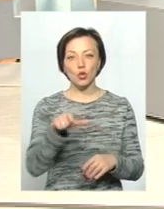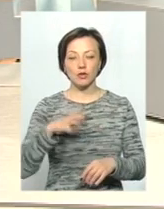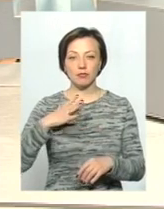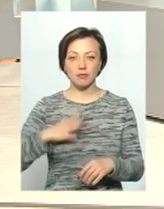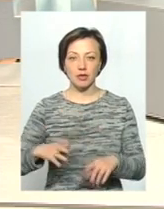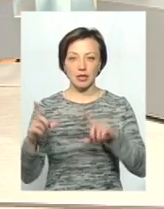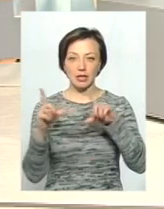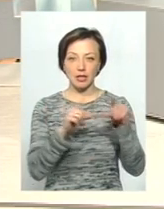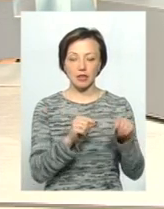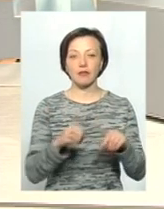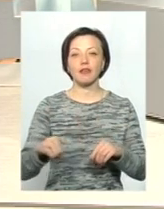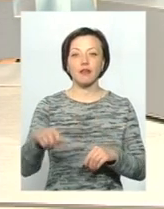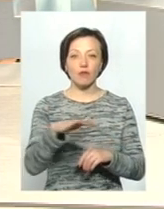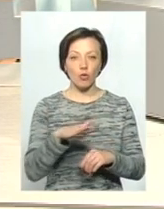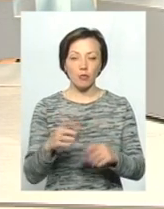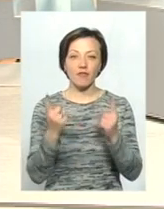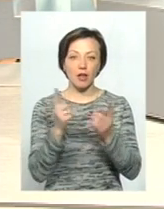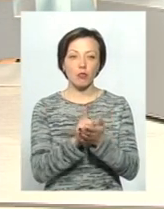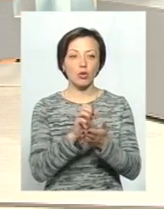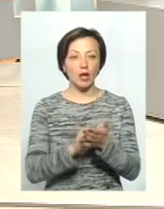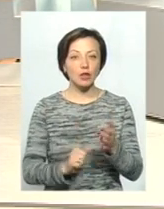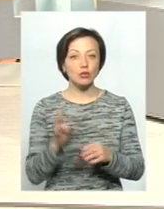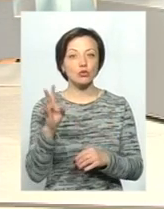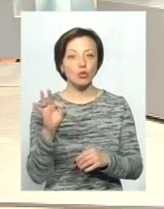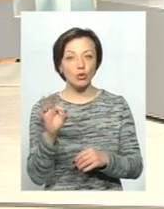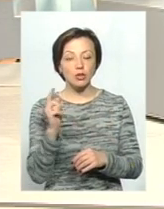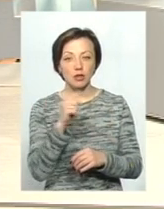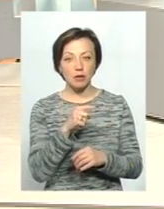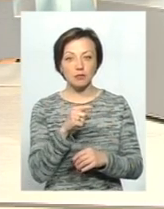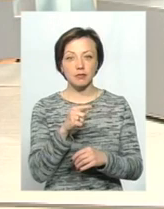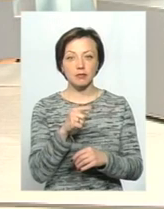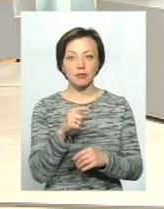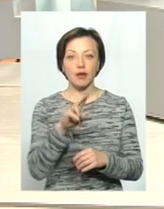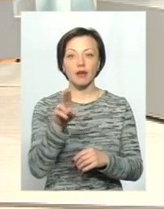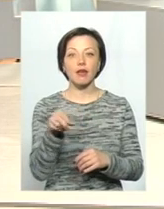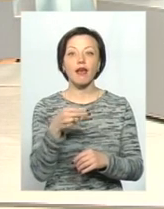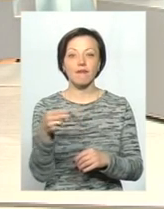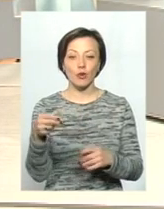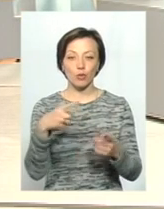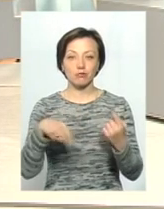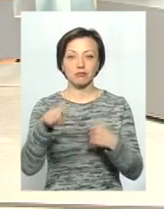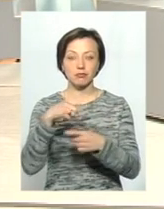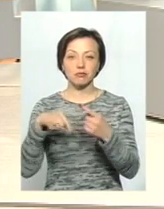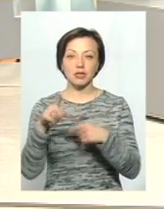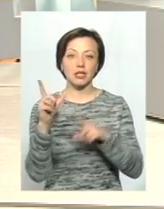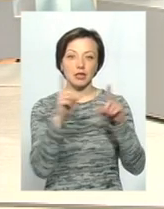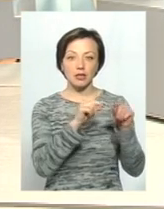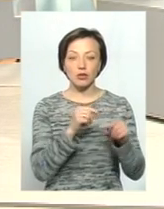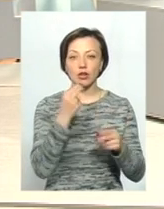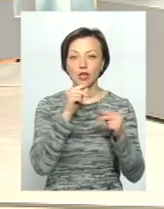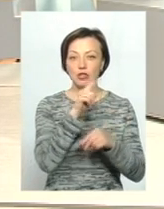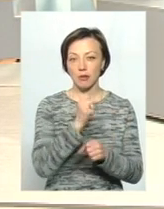їхати, допустимо, да, в Європі великі податки, але там, грубо говоря, євро ходять. Ну, так. Тому вони їдуть туди, вони